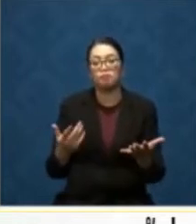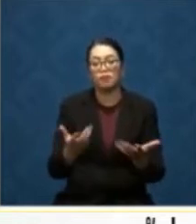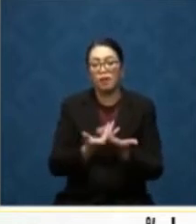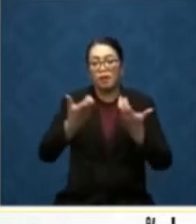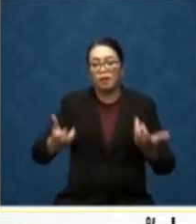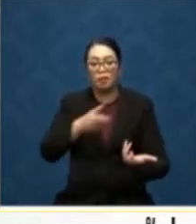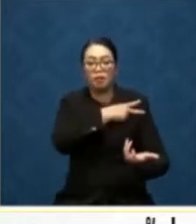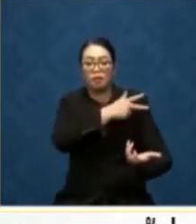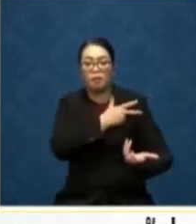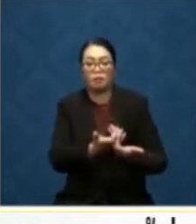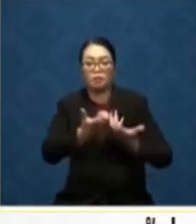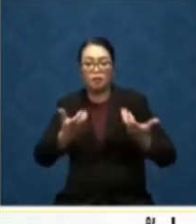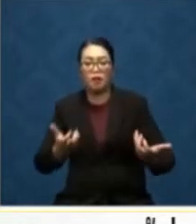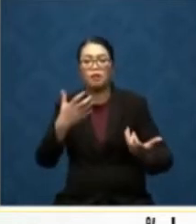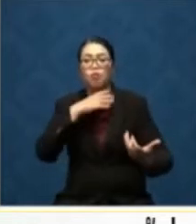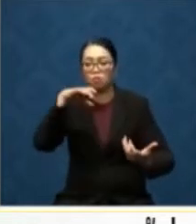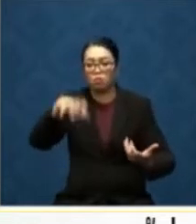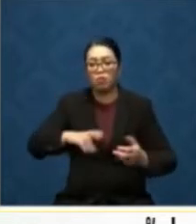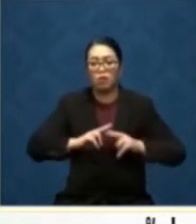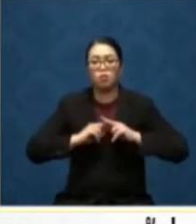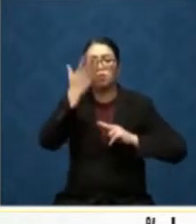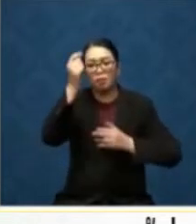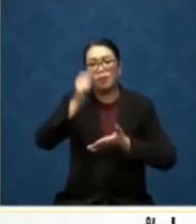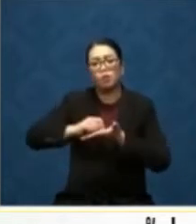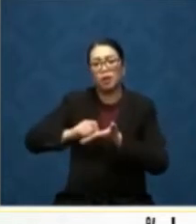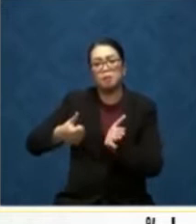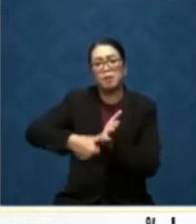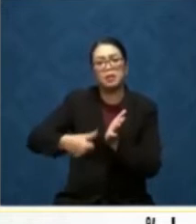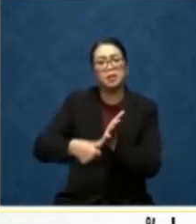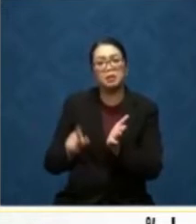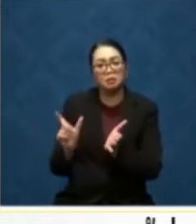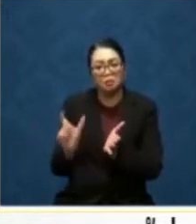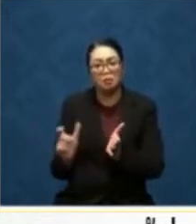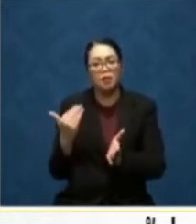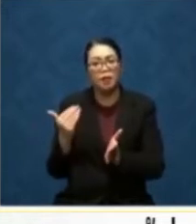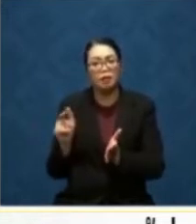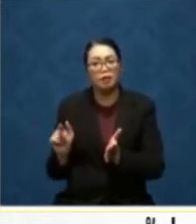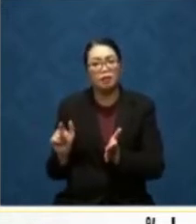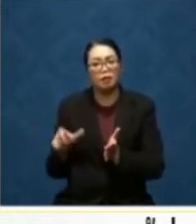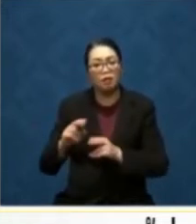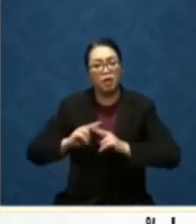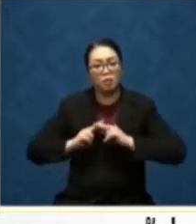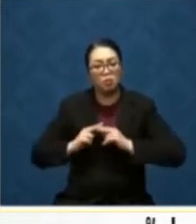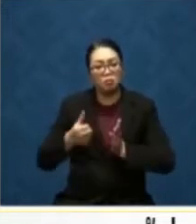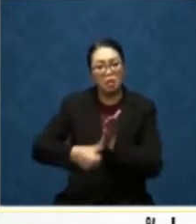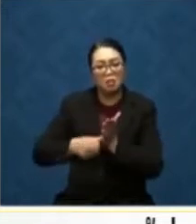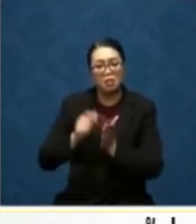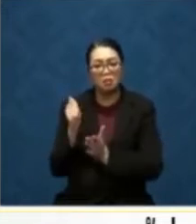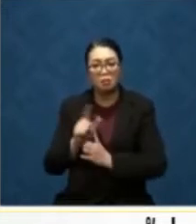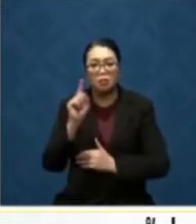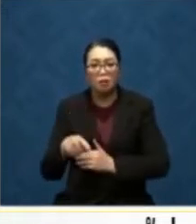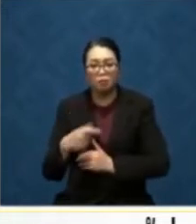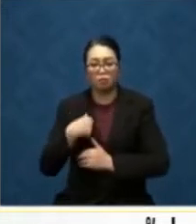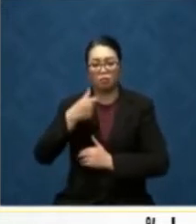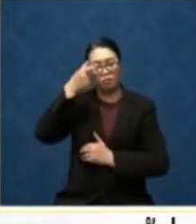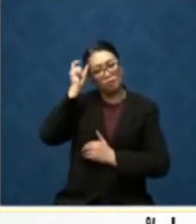าเป็นของเอกชนทำไมต้องเขียนลงไปเลยว่้า งทเว้นพdetธษีด้วยคผมควเรื่องนี้มจะทำให้เกิดรปแบบให่ของ